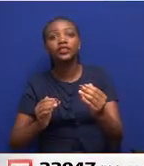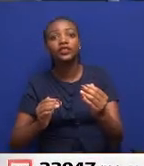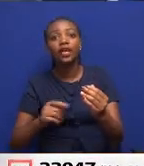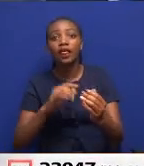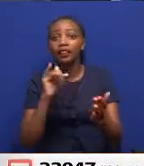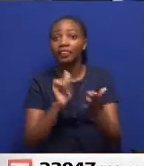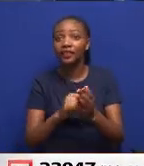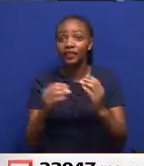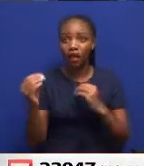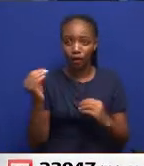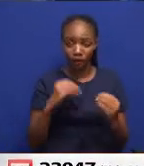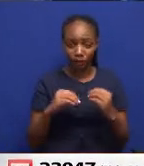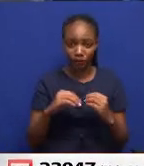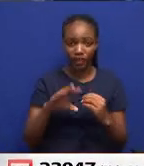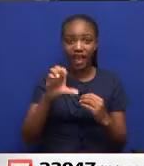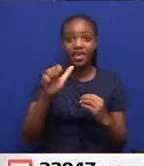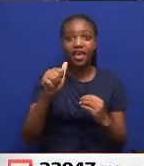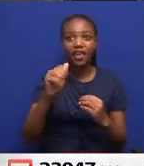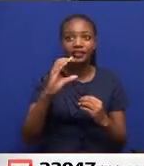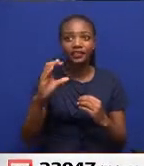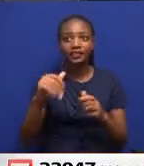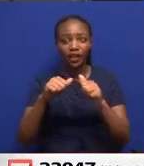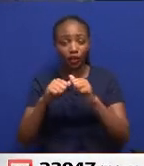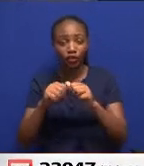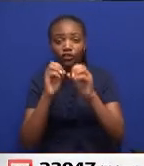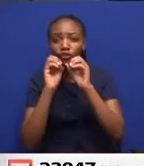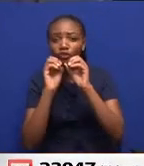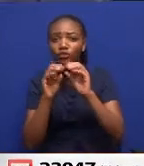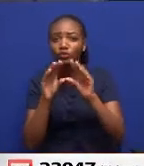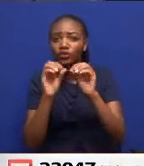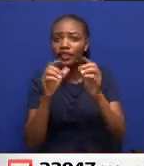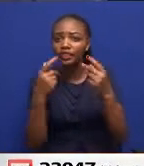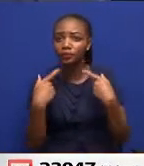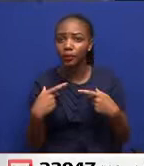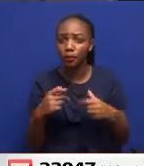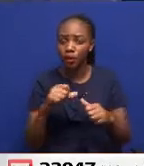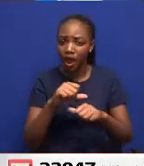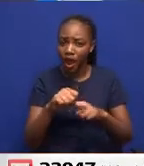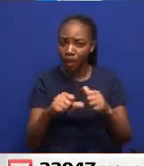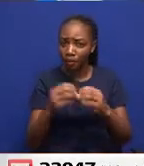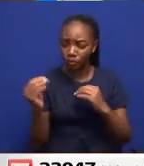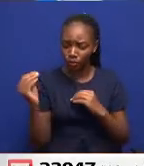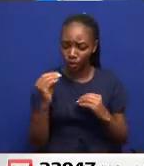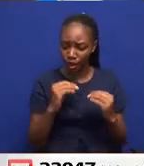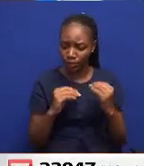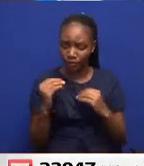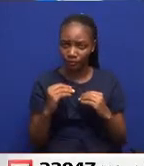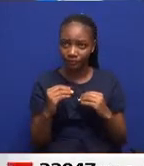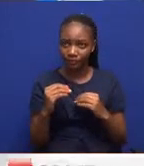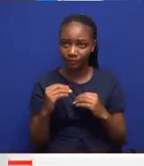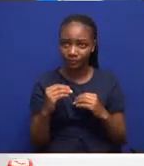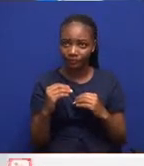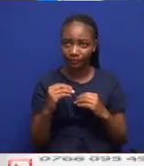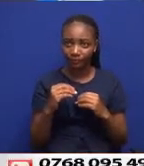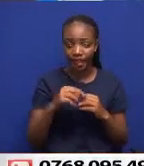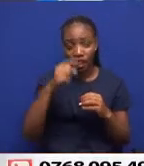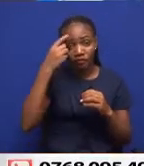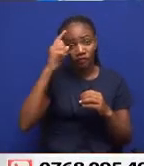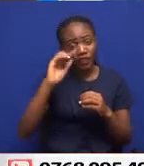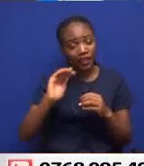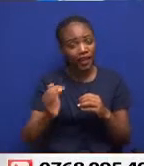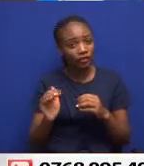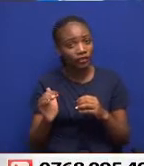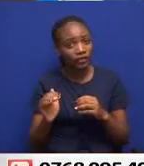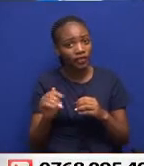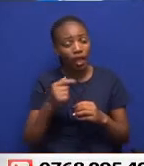fisadi, tume hii inaendelea kuwafahamisha watu kuhusu jinamizi hili. Now, in terms of counties, we